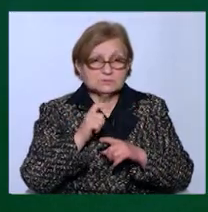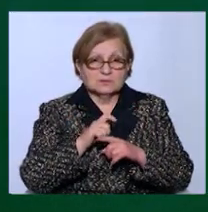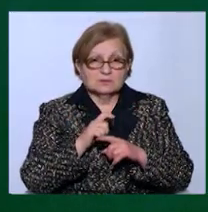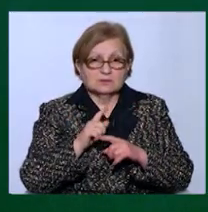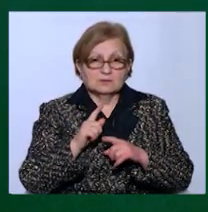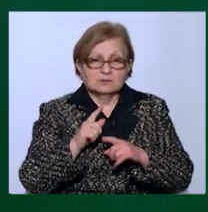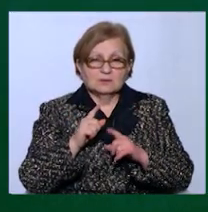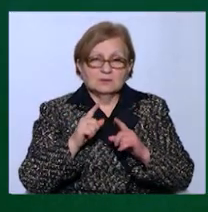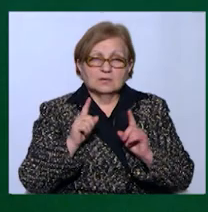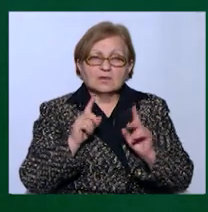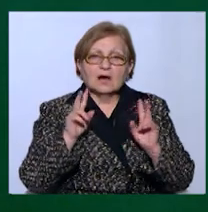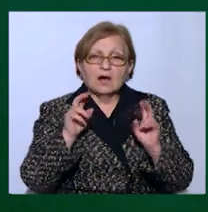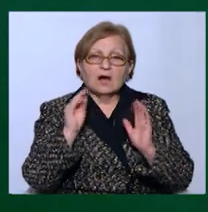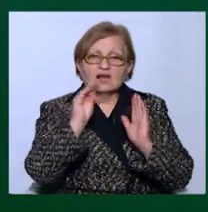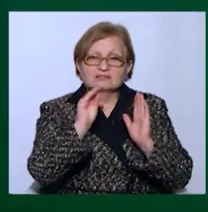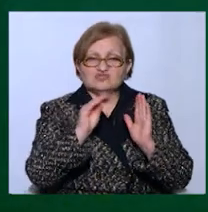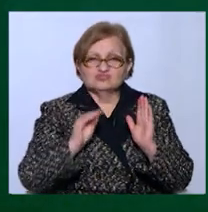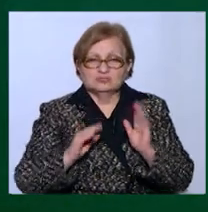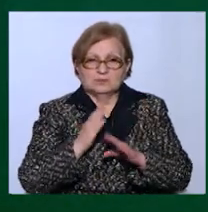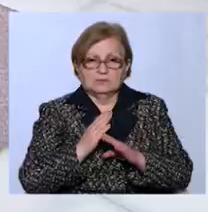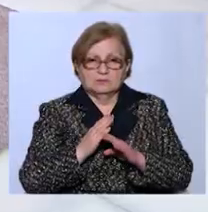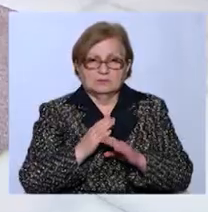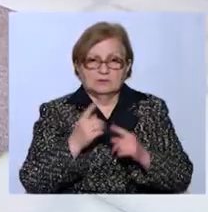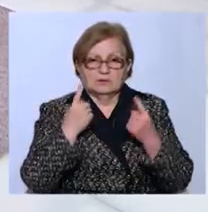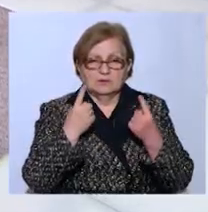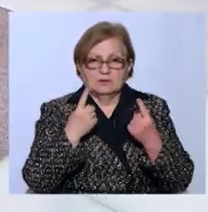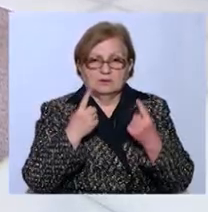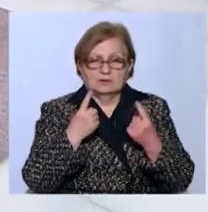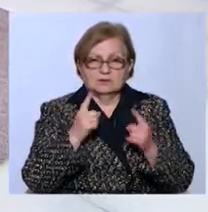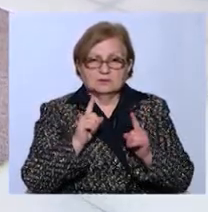რა აღნიშნა გვაქვს კიდევ. მოდი ერთი რაღაცა